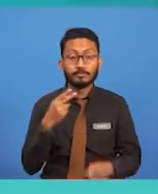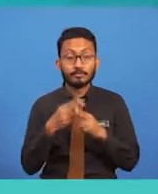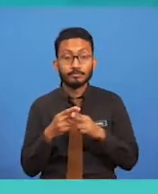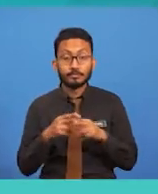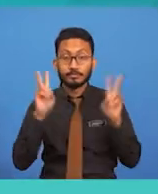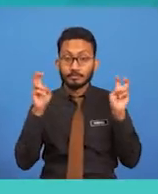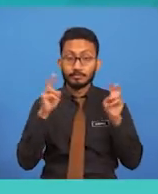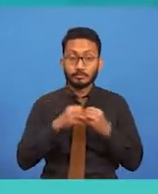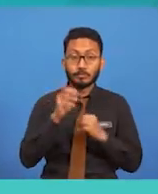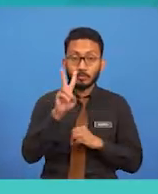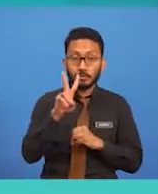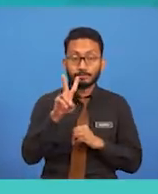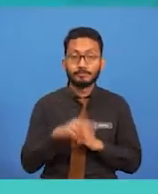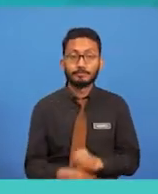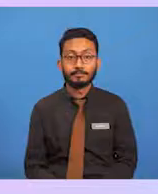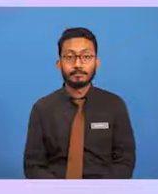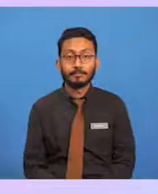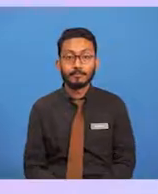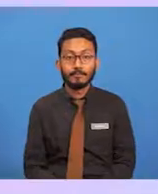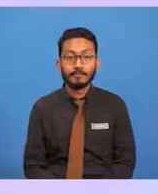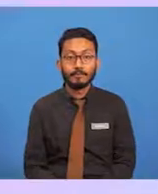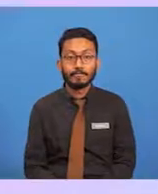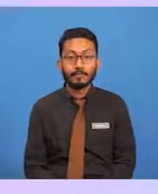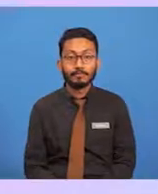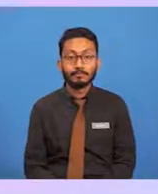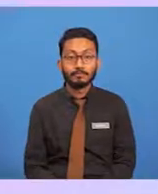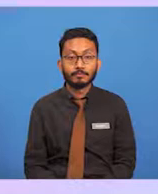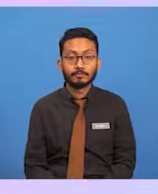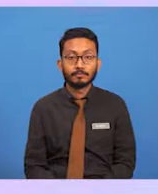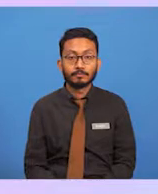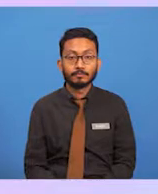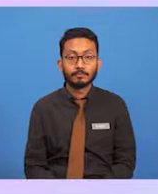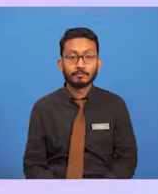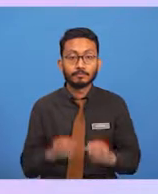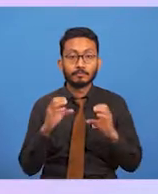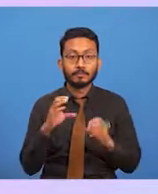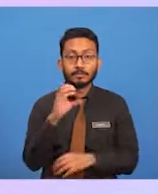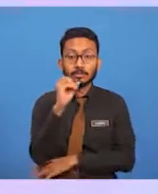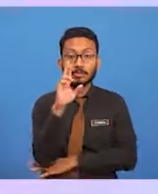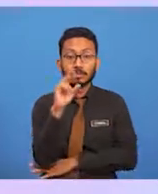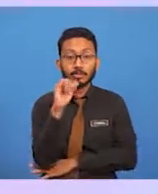subtopik yang kedua, iaitu ciri-ciri utama rekaan korporat.